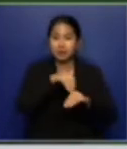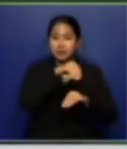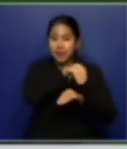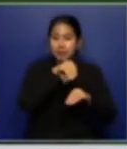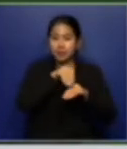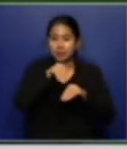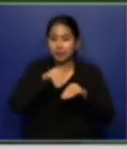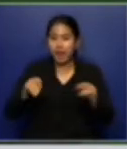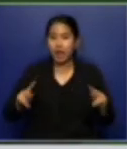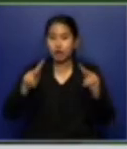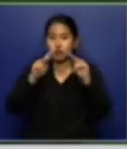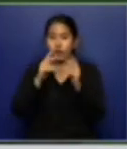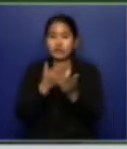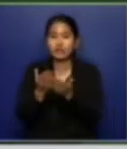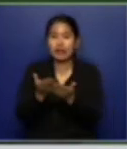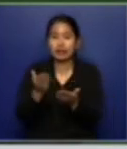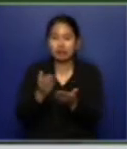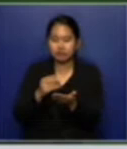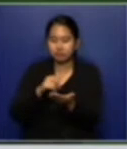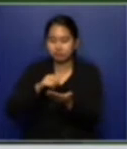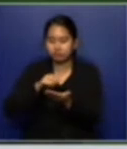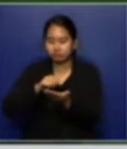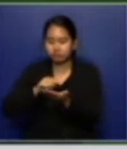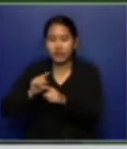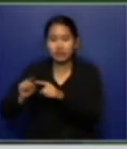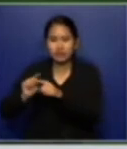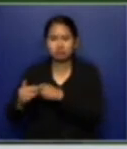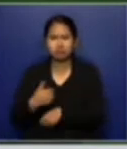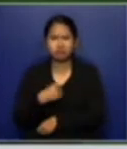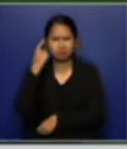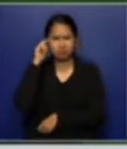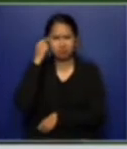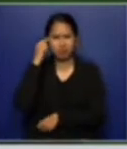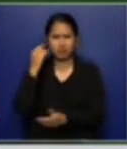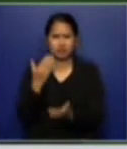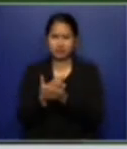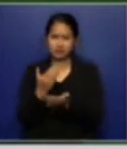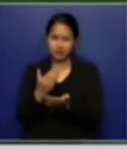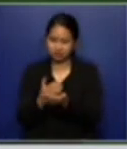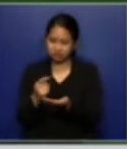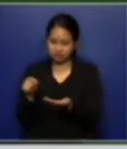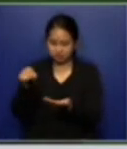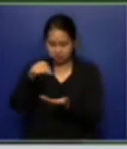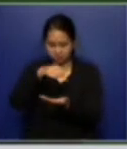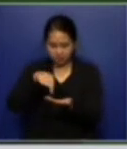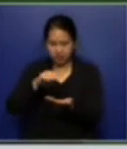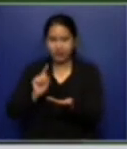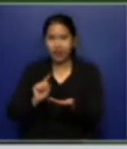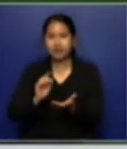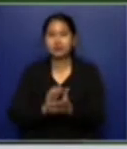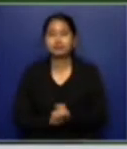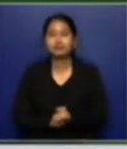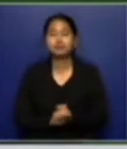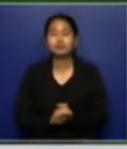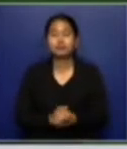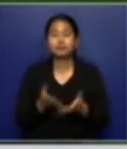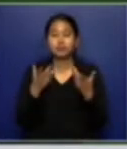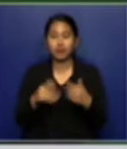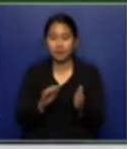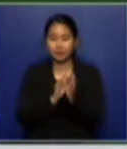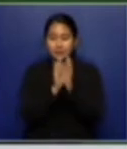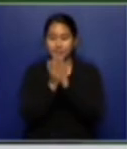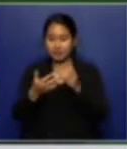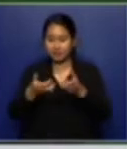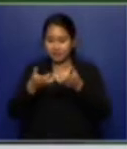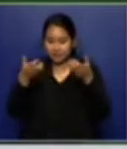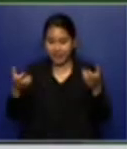งต่างๆแยกร่างจนจินตนาการไม่ออกเลยค่ะว่ามันจะกลับมาประกอบเป็นร่างเดียวกันได้ยังไงเมื่อบูรณาการถูกแยก